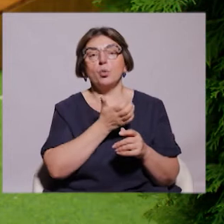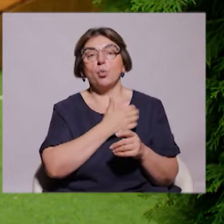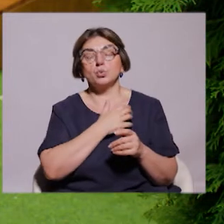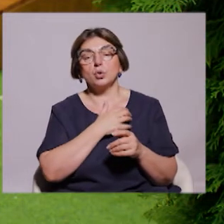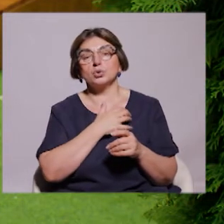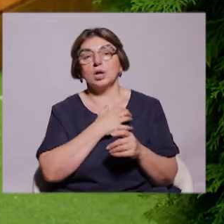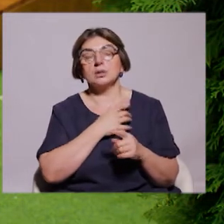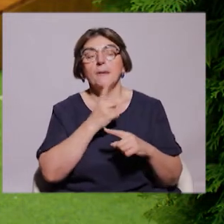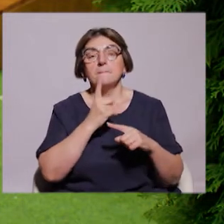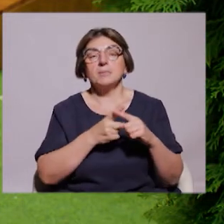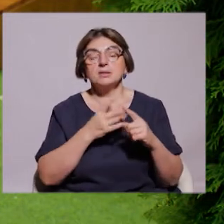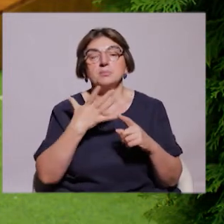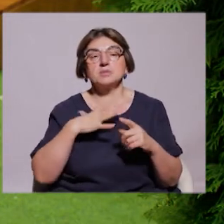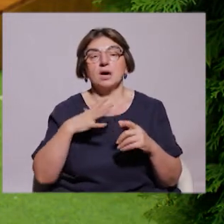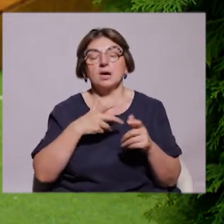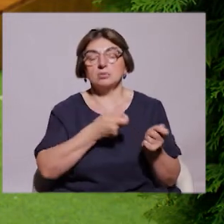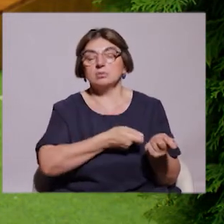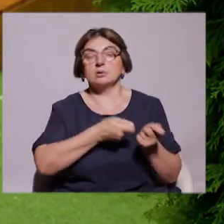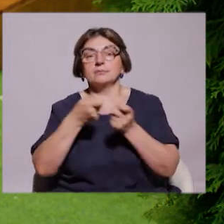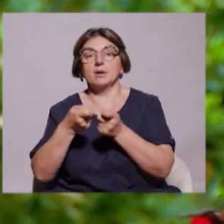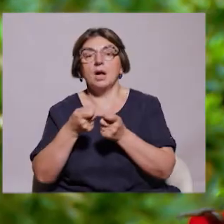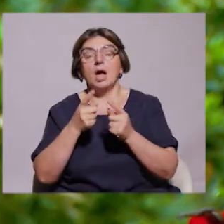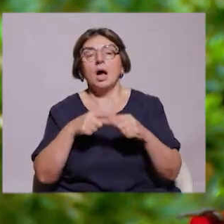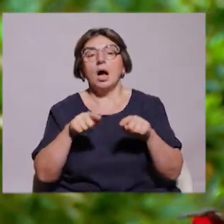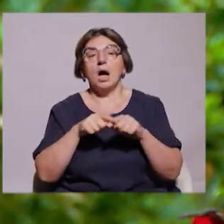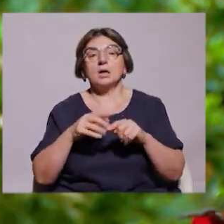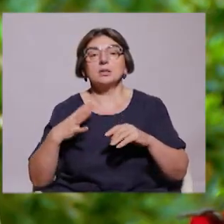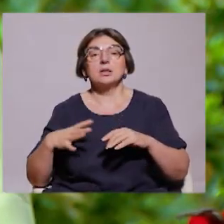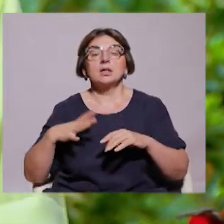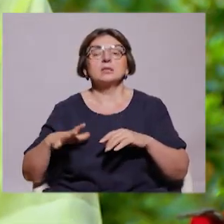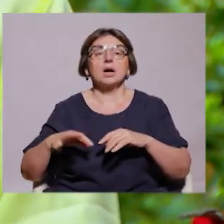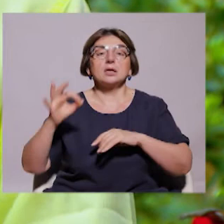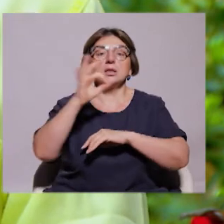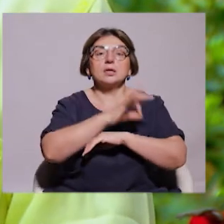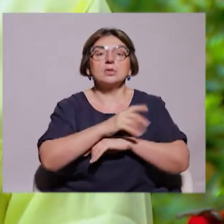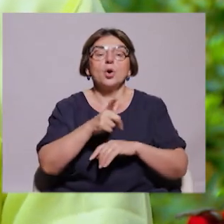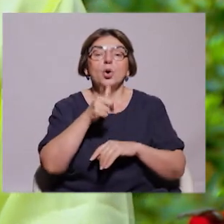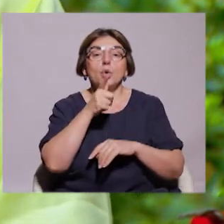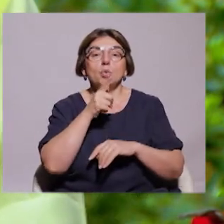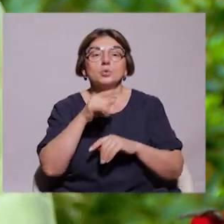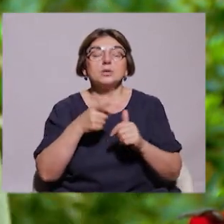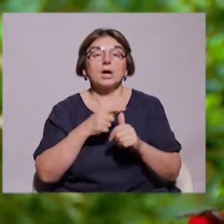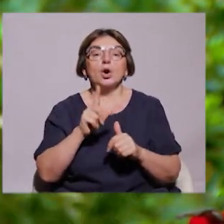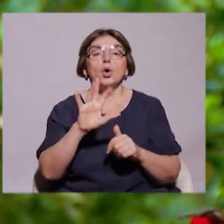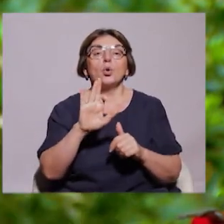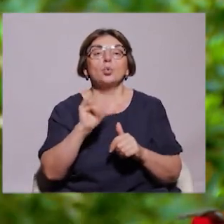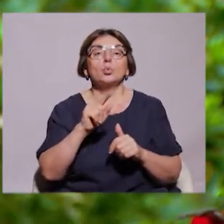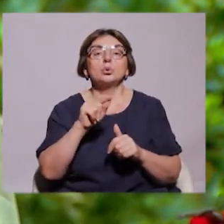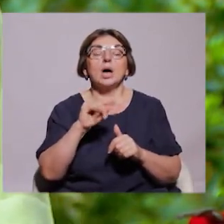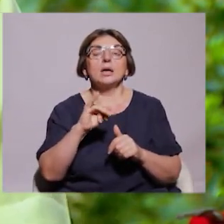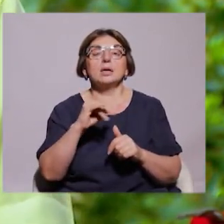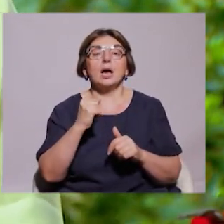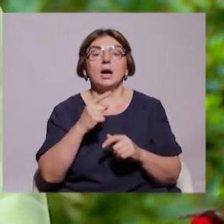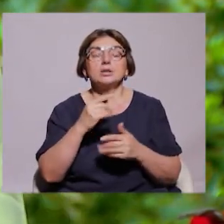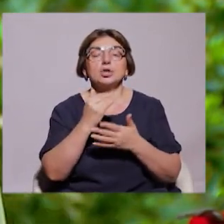დედაქალაქს ბერძნები უწოდებდნენ ქუთაიას და აგრეთვე შედეგები ვილაპარაკოთ რა იყო ბერძნული კოლონიზაციის.